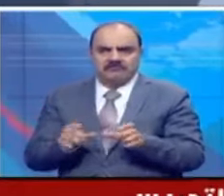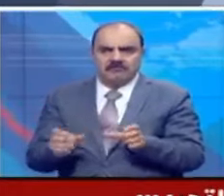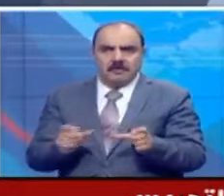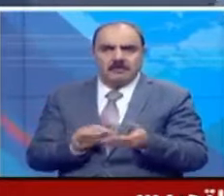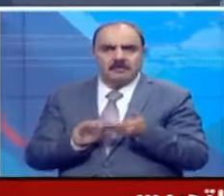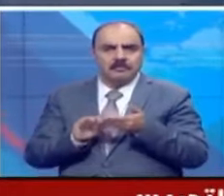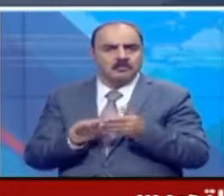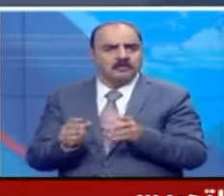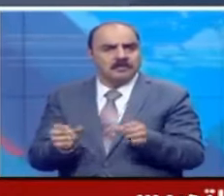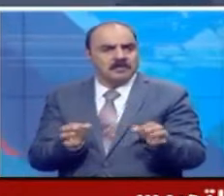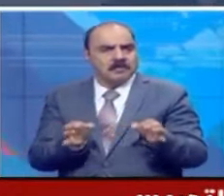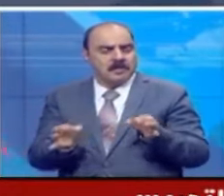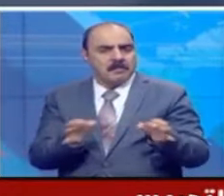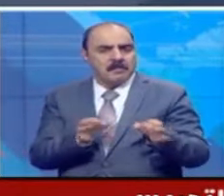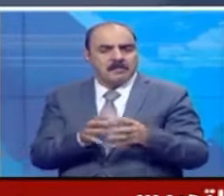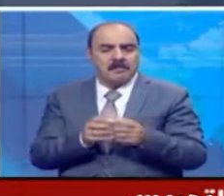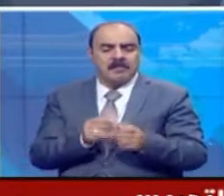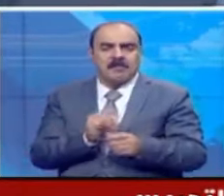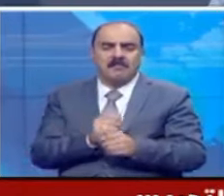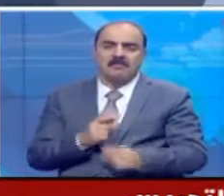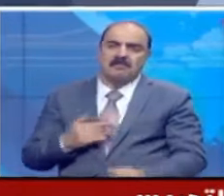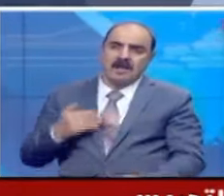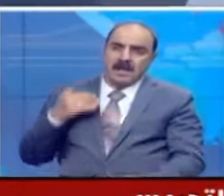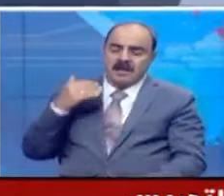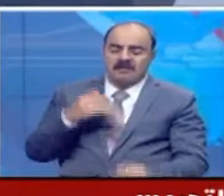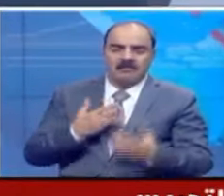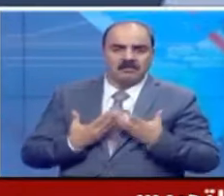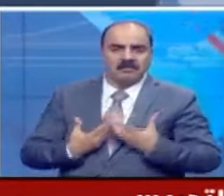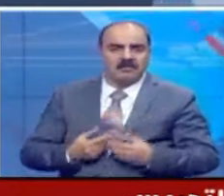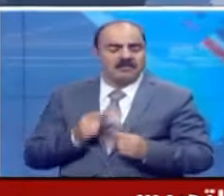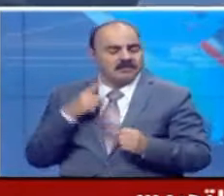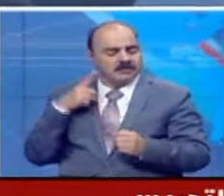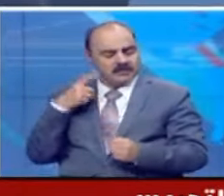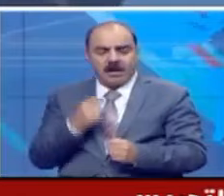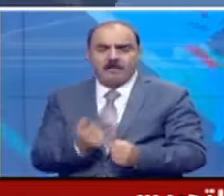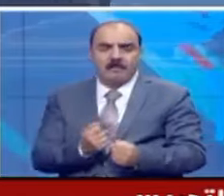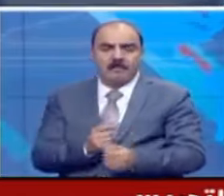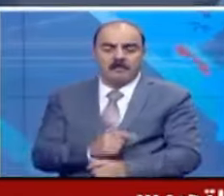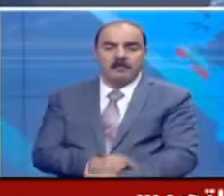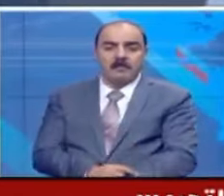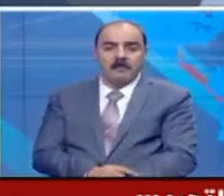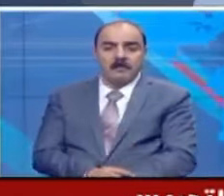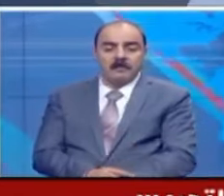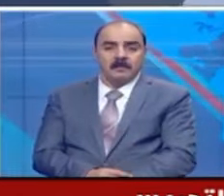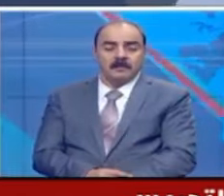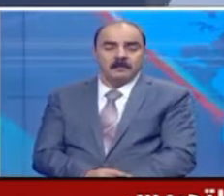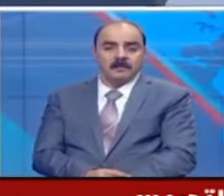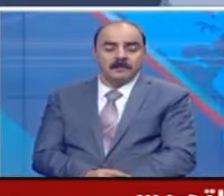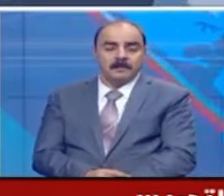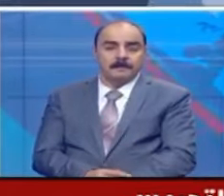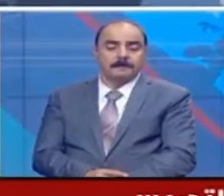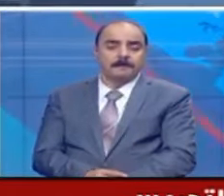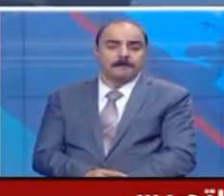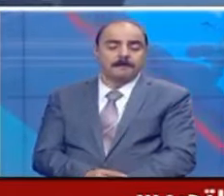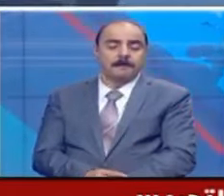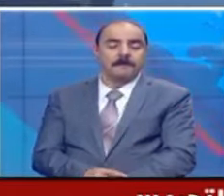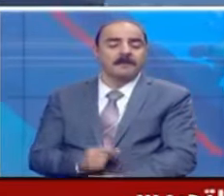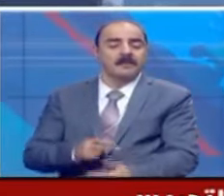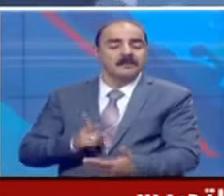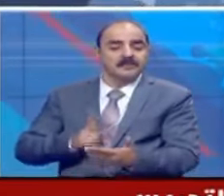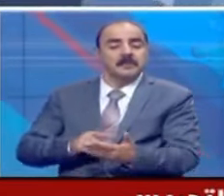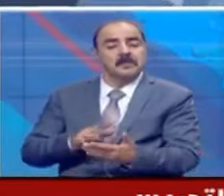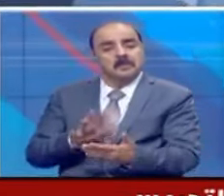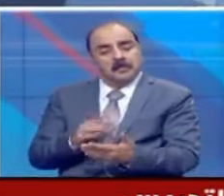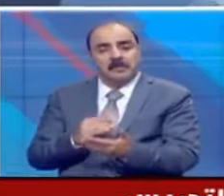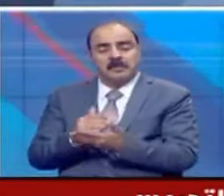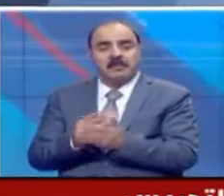وتساند المواطن المصري لتجاوز هذه الازمات. ايضا هذه الحزمه في الحقيقه اعتقد ان هي حزمه يعني من الممكن